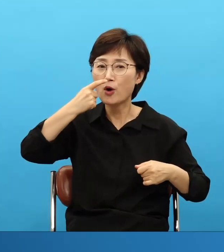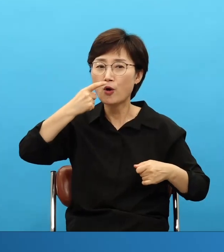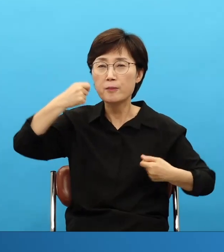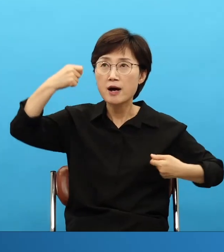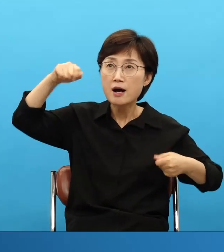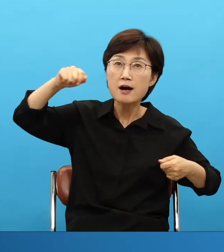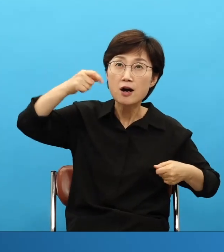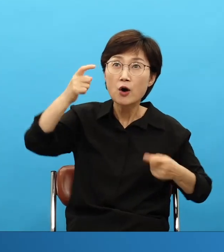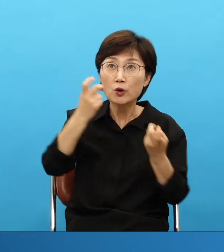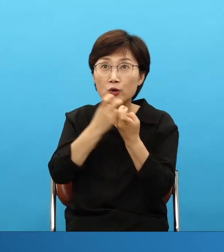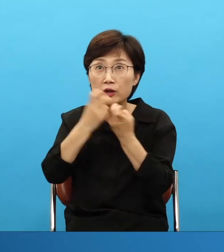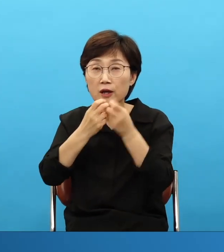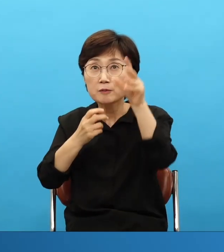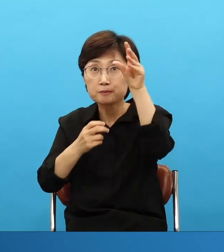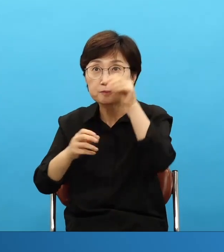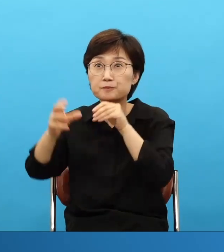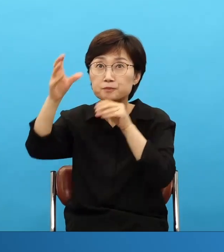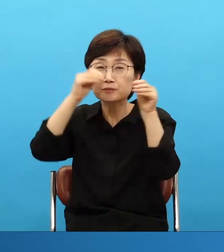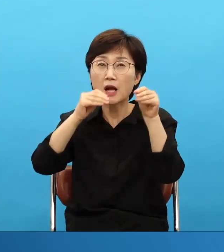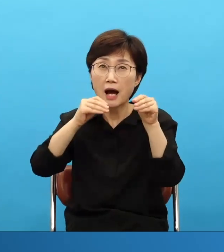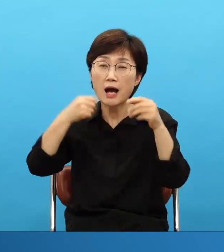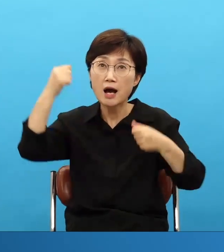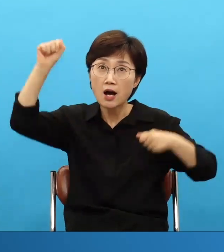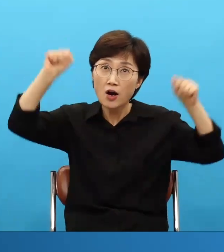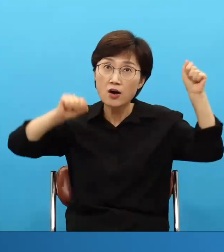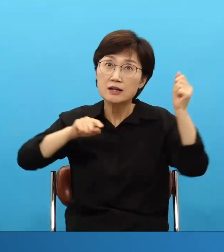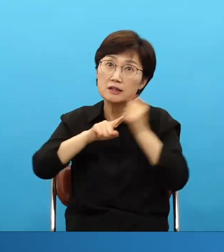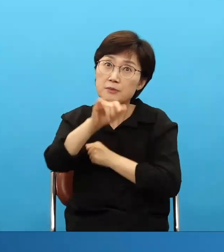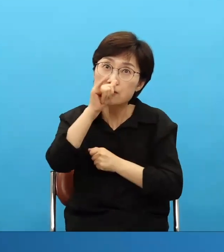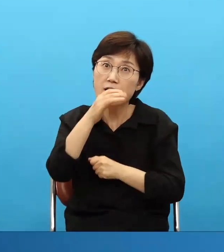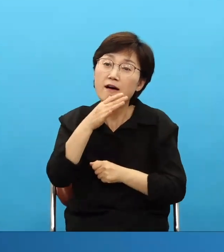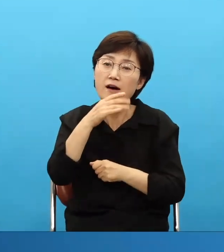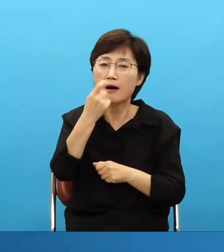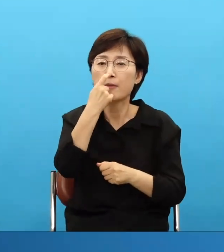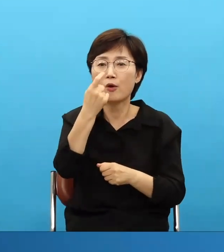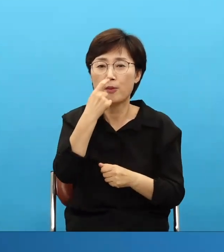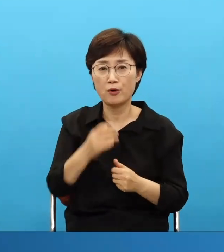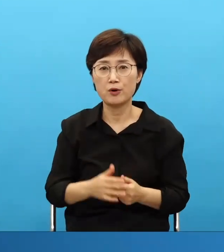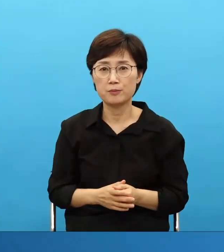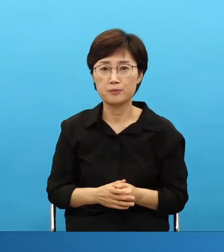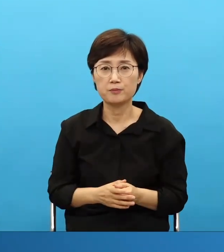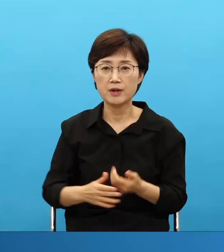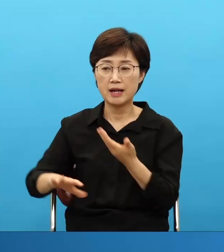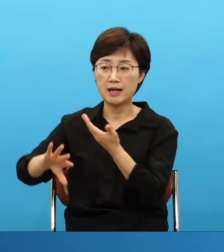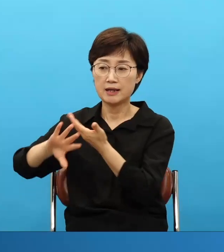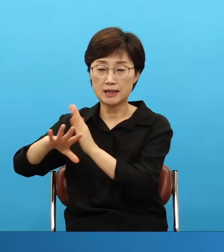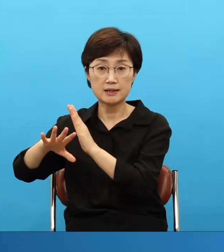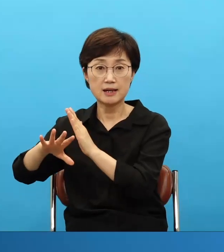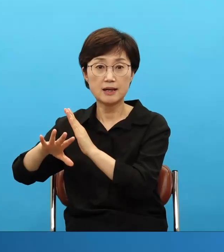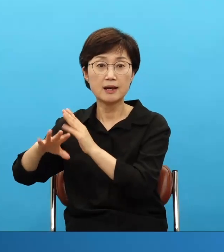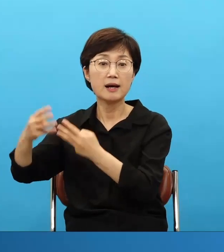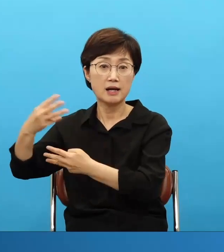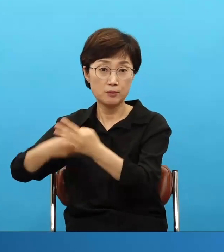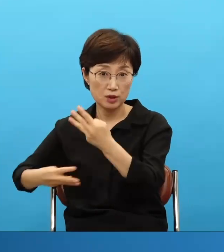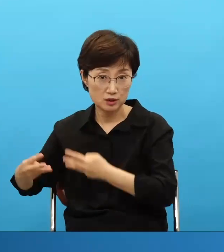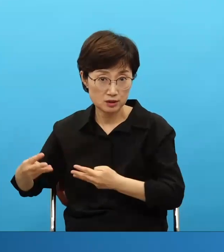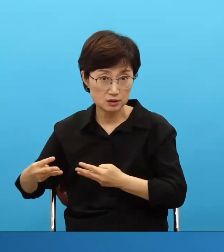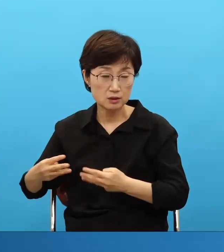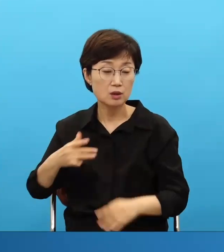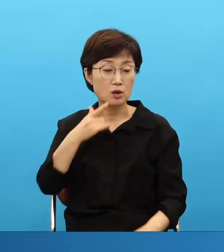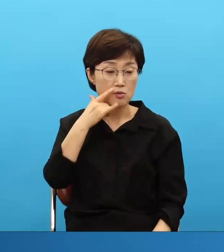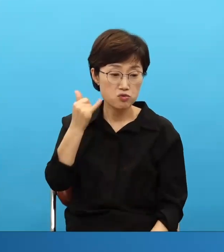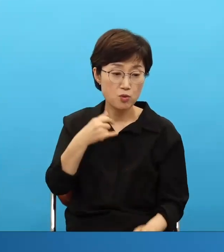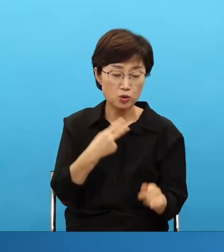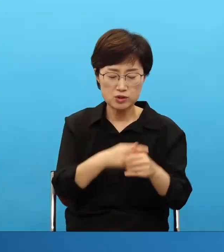동작에도 어떤 의미를 담고 하나님을 찬양하는지 배웁니다 다민족 제자 부모 교사